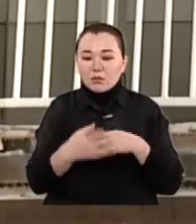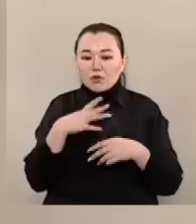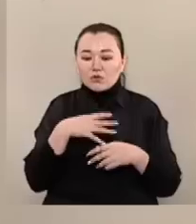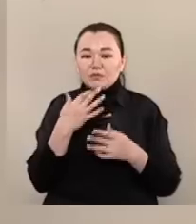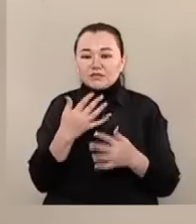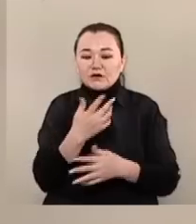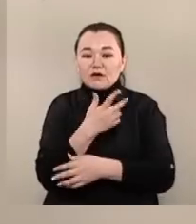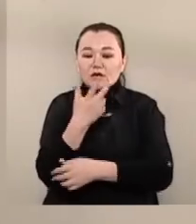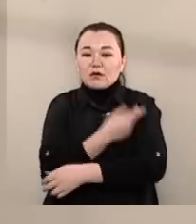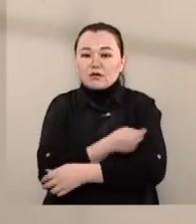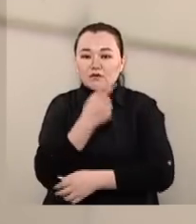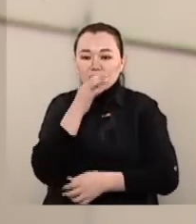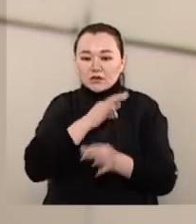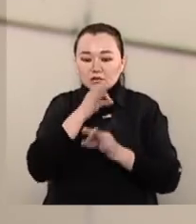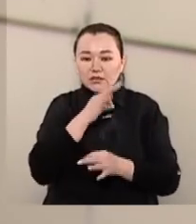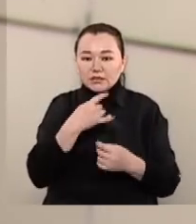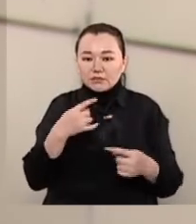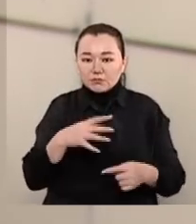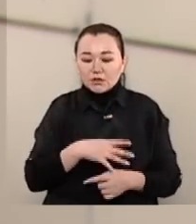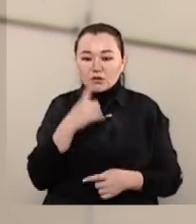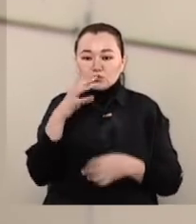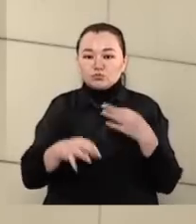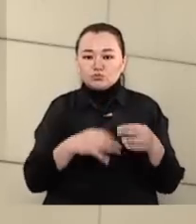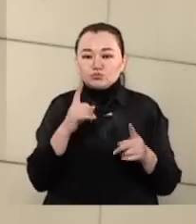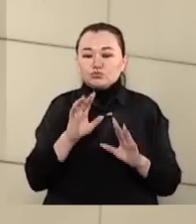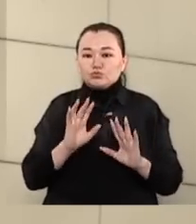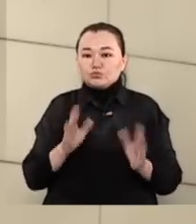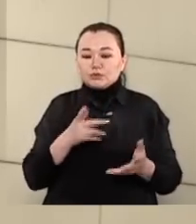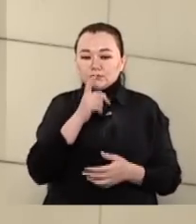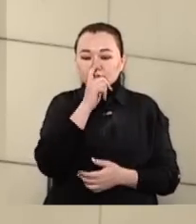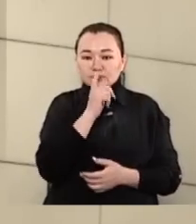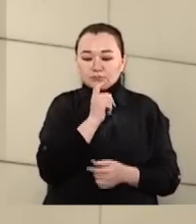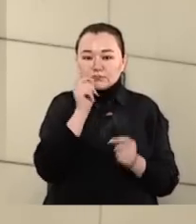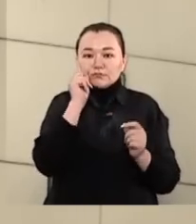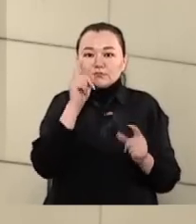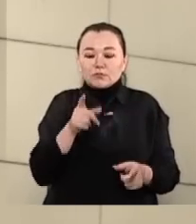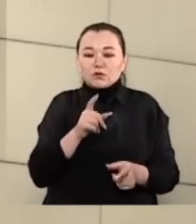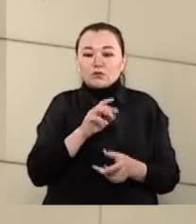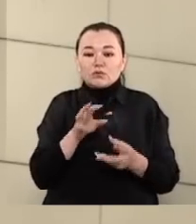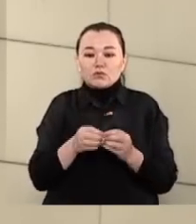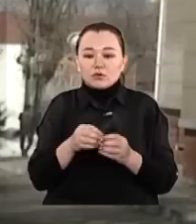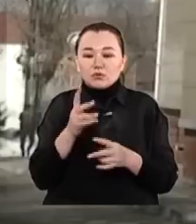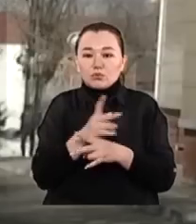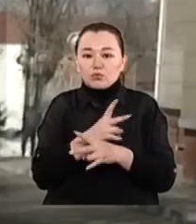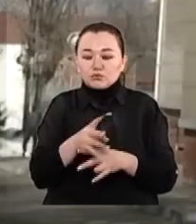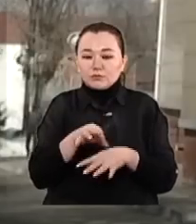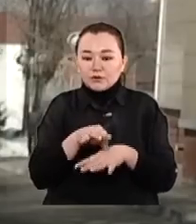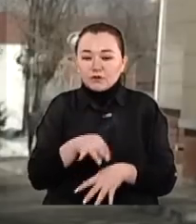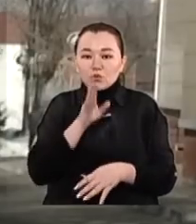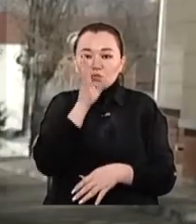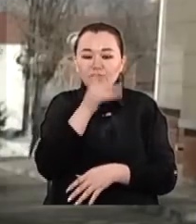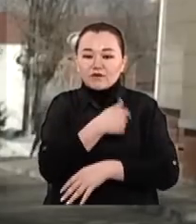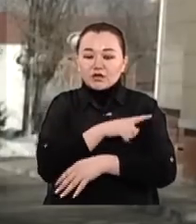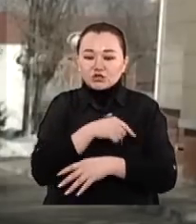бирнеше дарыны салып тастат деп отур. Осылайша бир тәүлүктүн ичинде не болгонун түшүнбөгөн Диана түндү сол жерде өткөзгөн. Ал таңертең